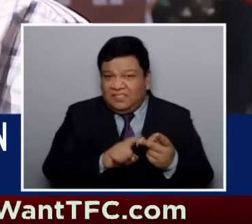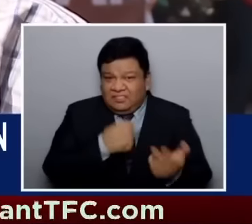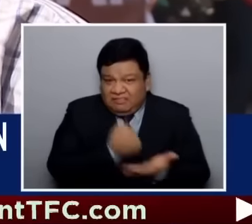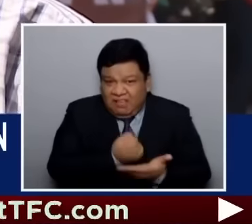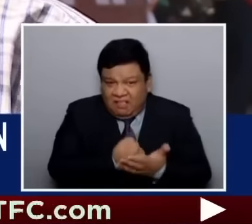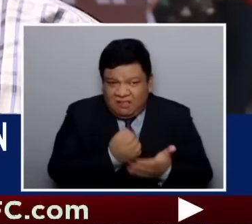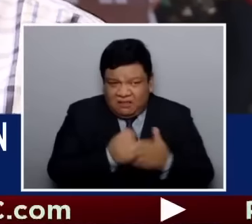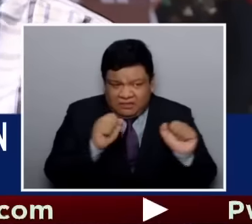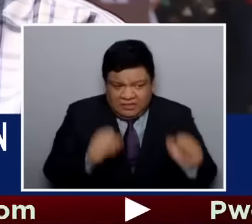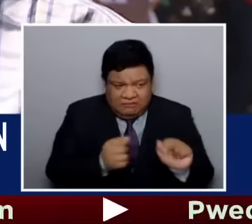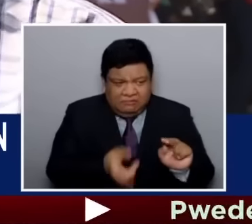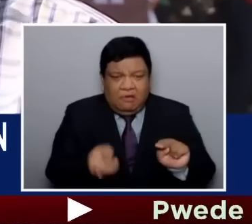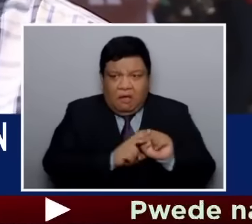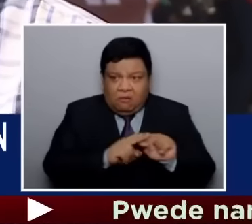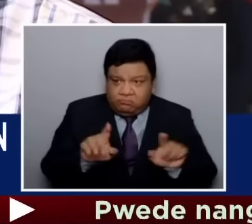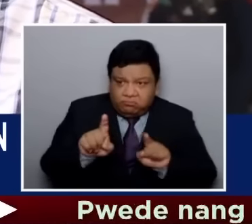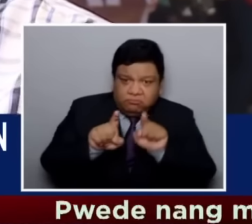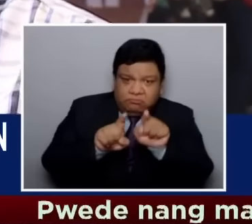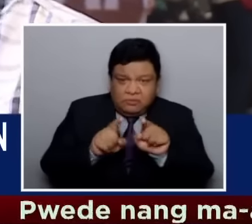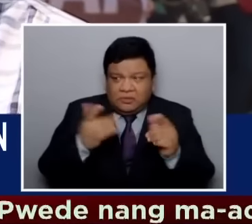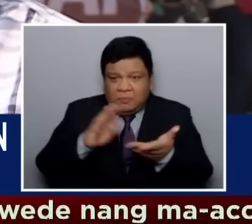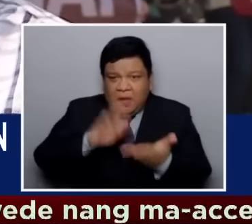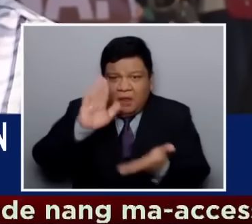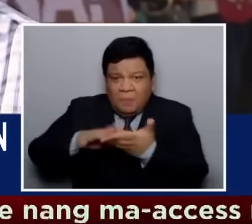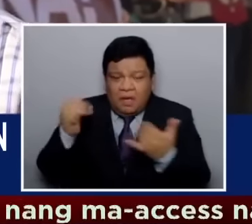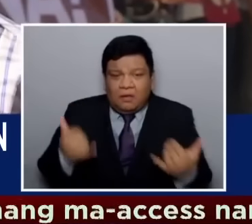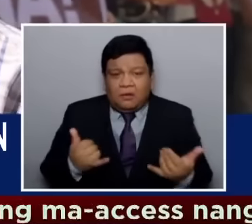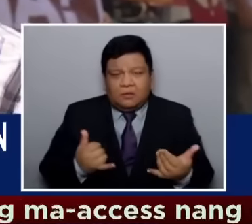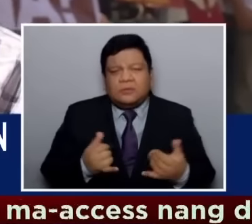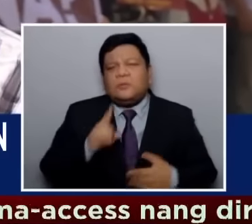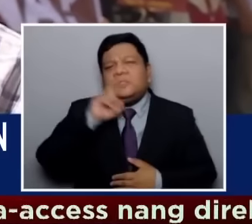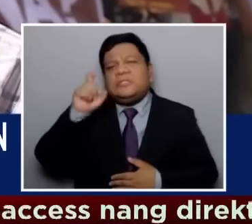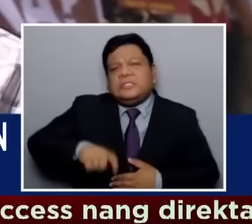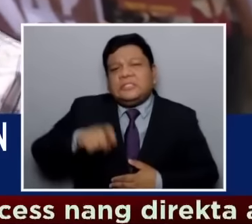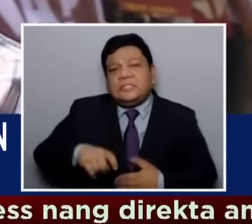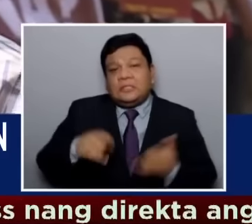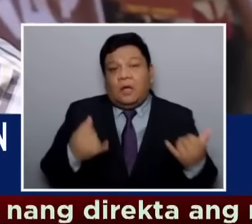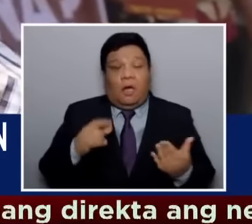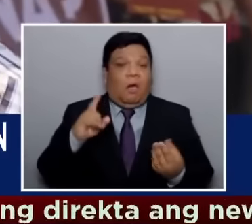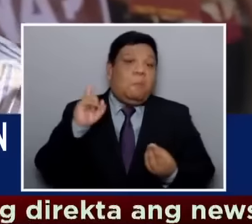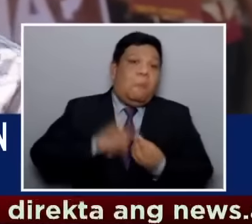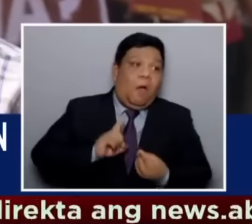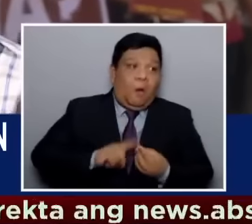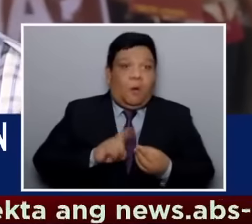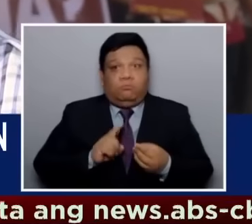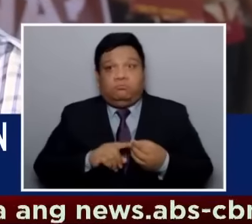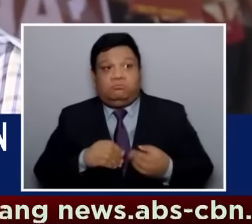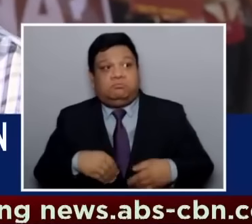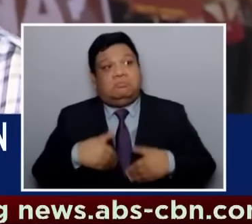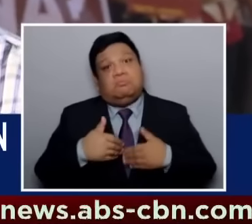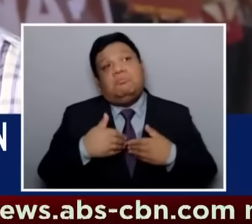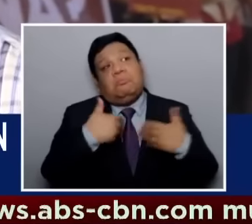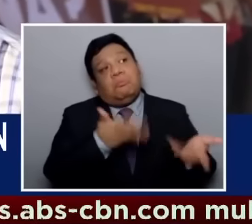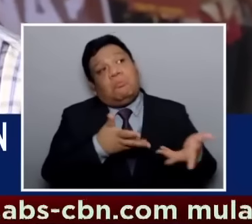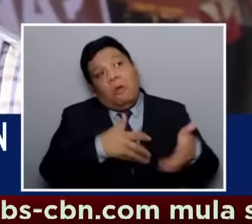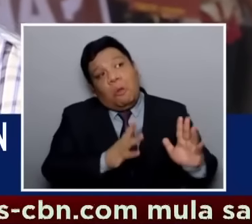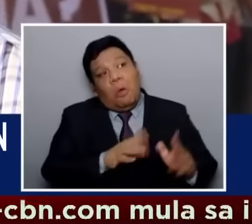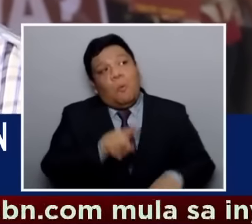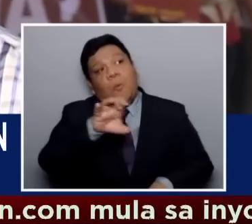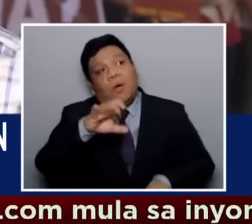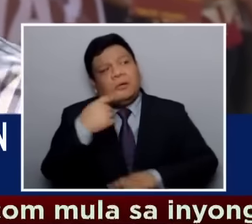ihabol? Yun yung hinahanap eh. So hindi na usapin ng bigyan pa natin ng 100 days. Kasi ang